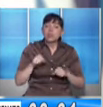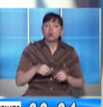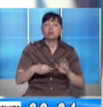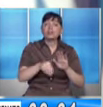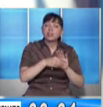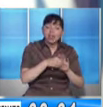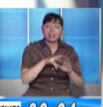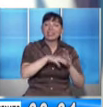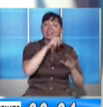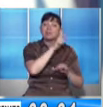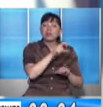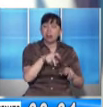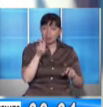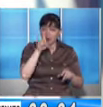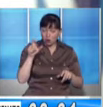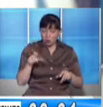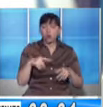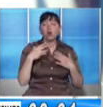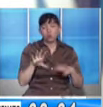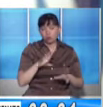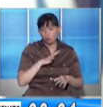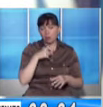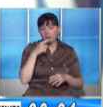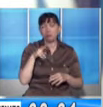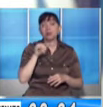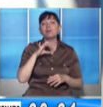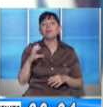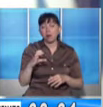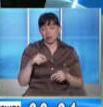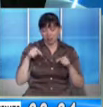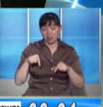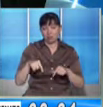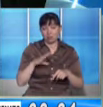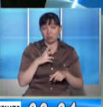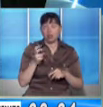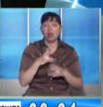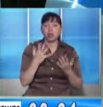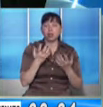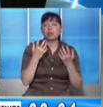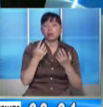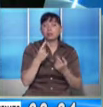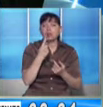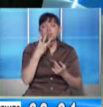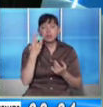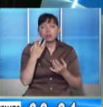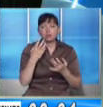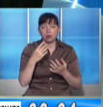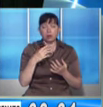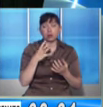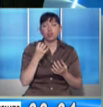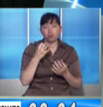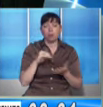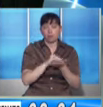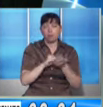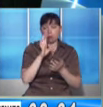a alegătorilor din stânga Nistrului, deja a vorbit PAS în această campanie electorală, a venit cu niște cifre, probabil că dacă reușim ne vom opri